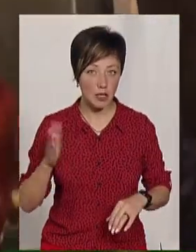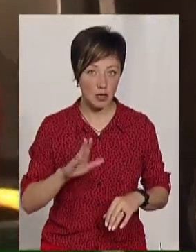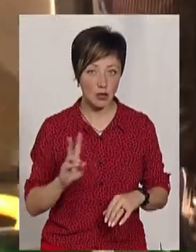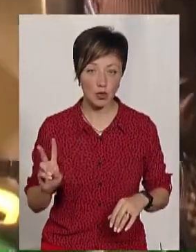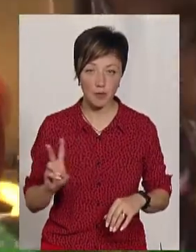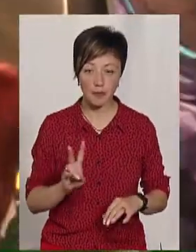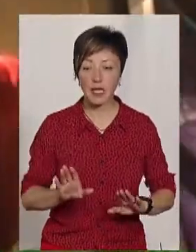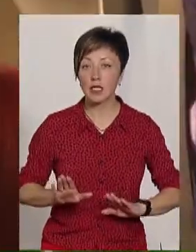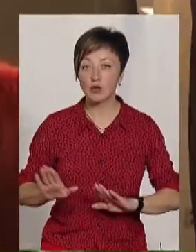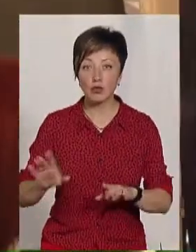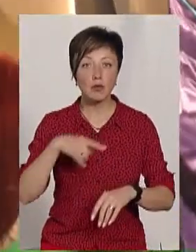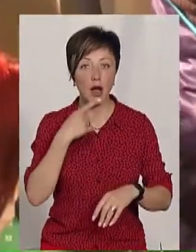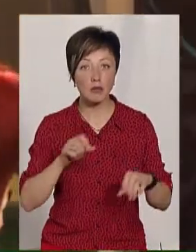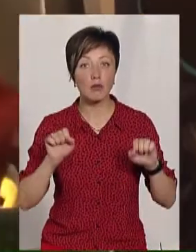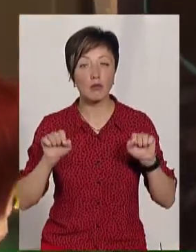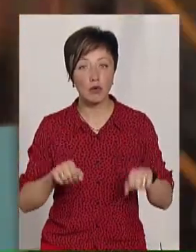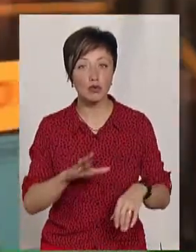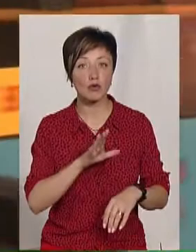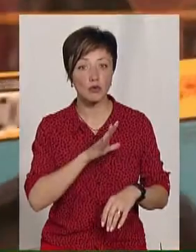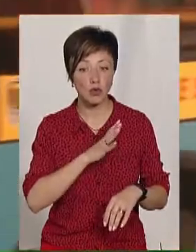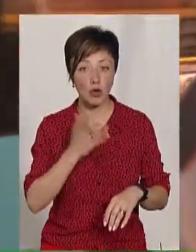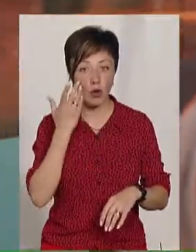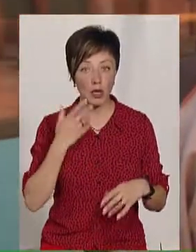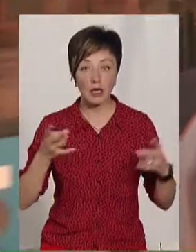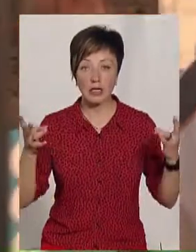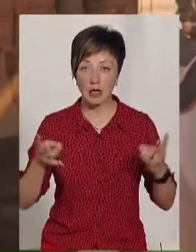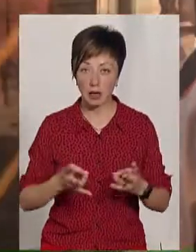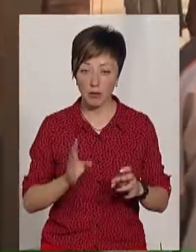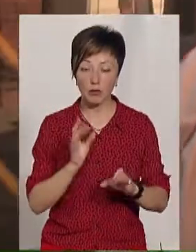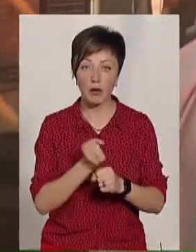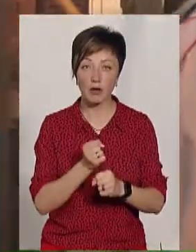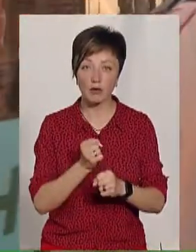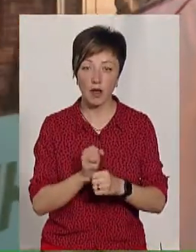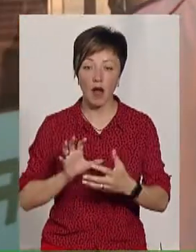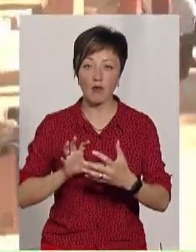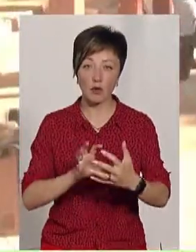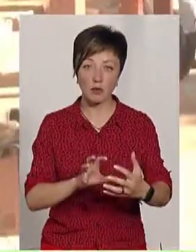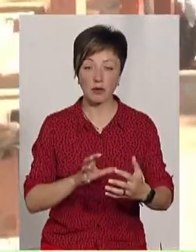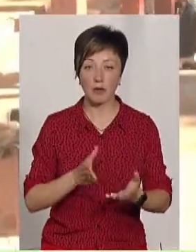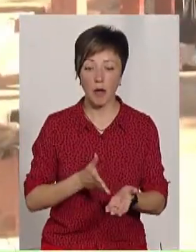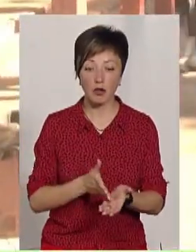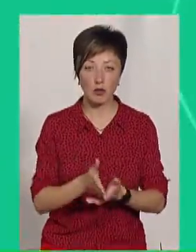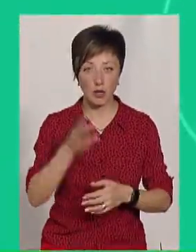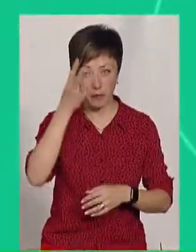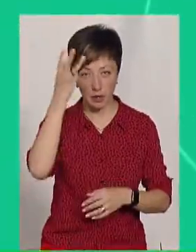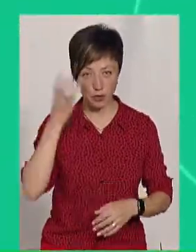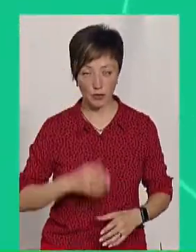Андрій Бондаренко не виключає, що у разі необхідності у режимі спецперевезень працюватимуть і автобусні маршрути обласного